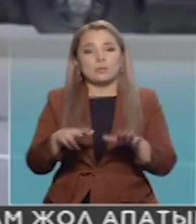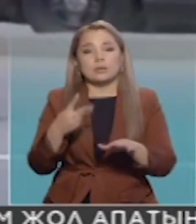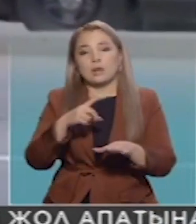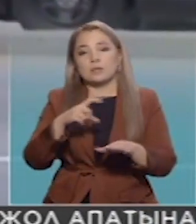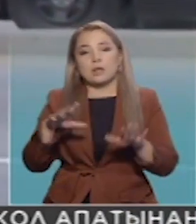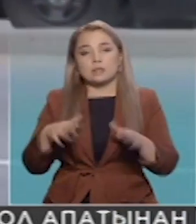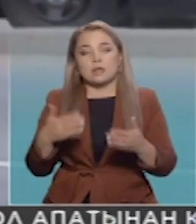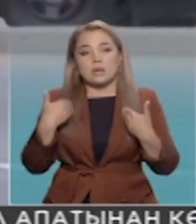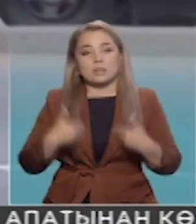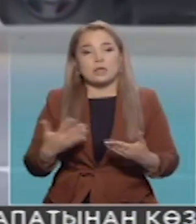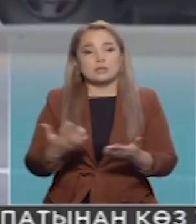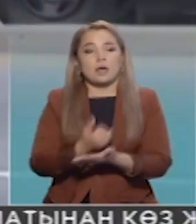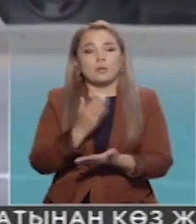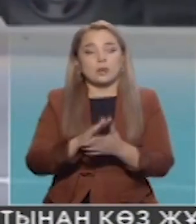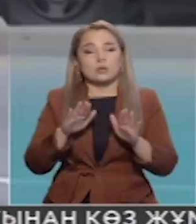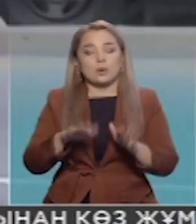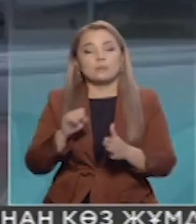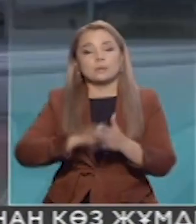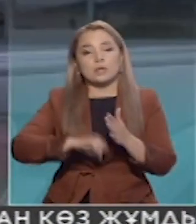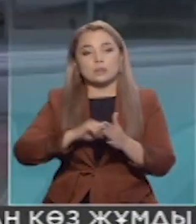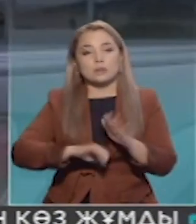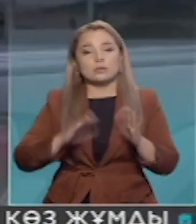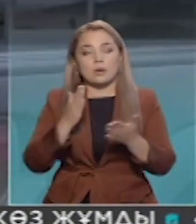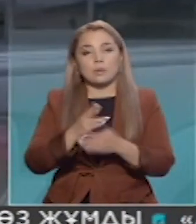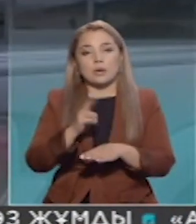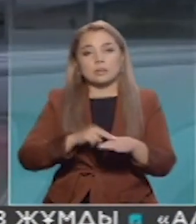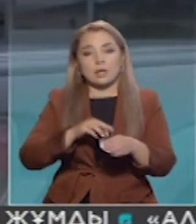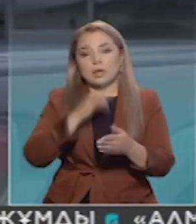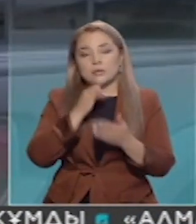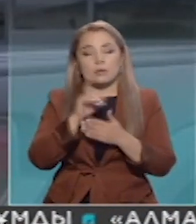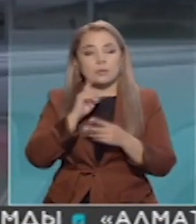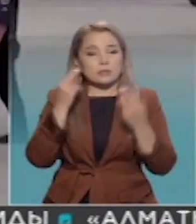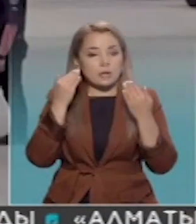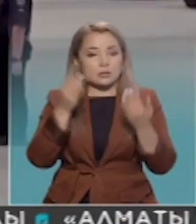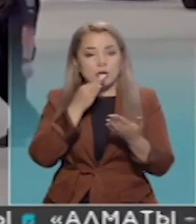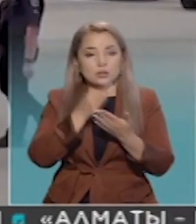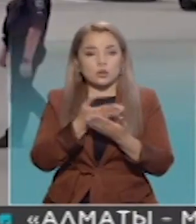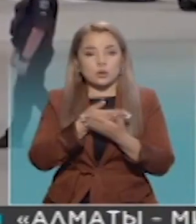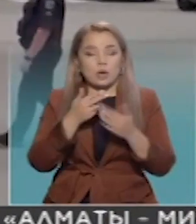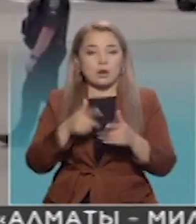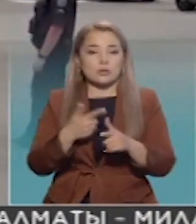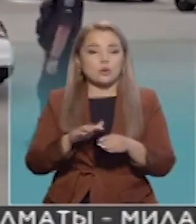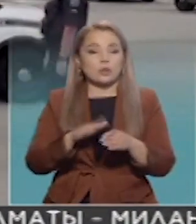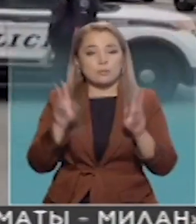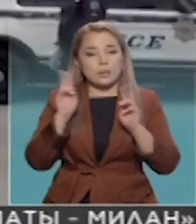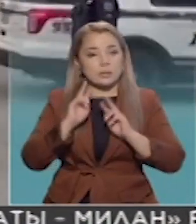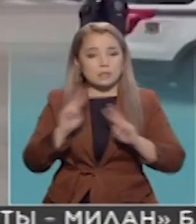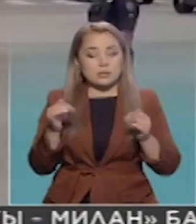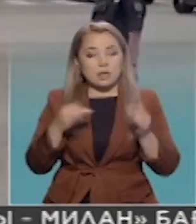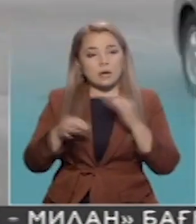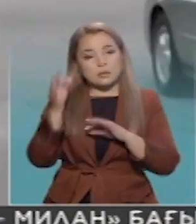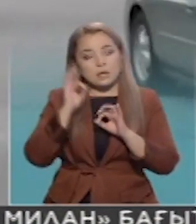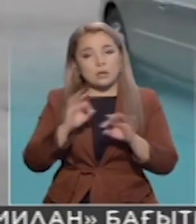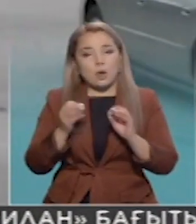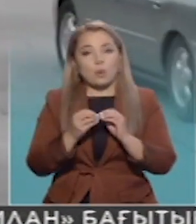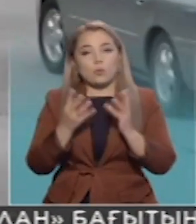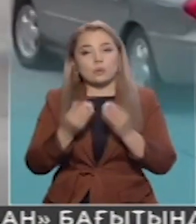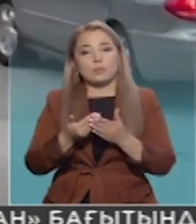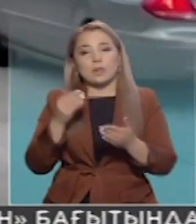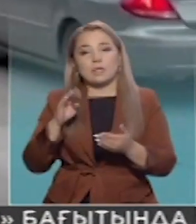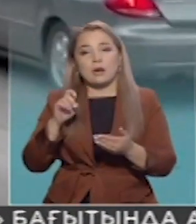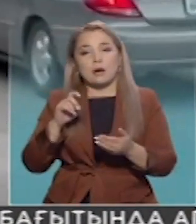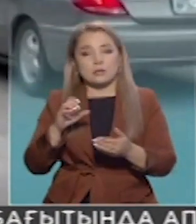қабатынан табылды. Тәртіп сақшылары оның неліктен мұндай қылмысқа барғанын әзірге жариялаған жоқ. Аты жөні де белгісіз. Еске салайық, 10 шақты күн бұрын